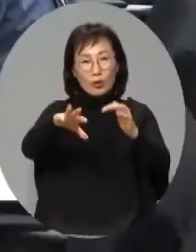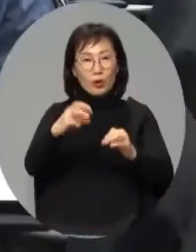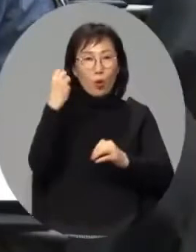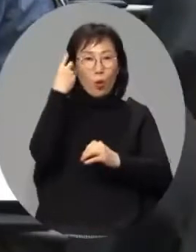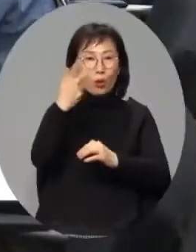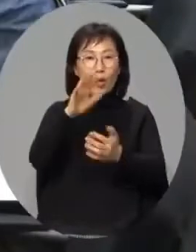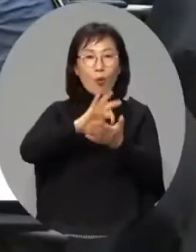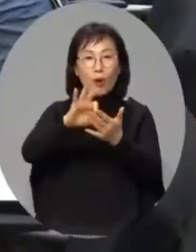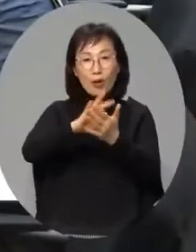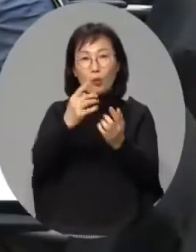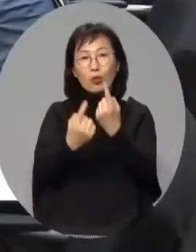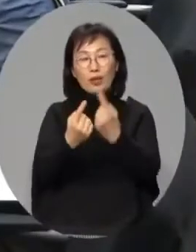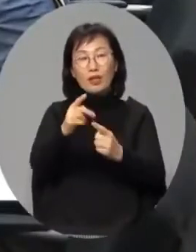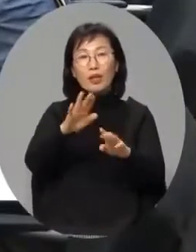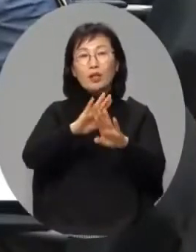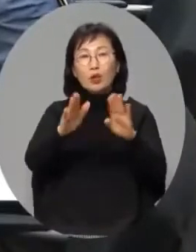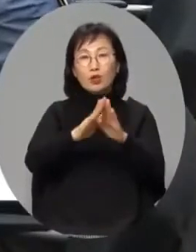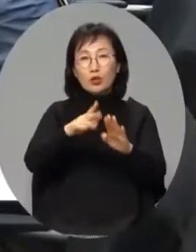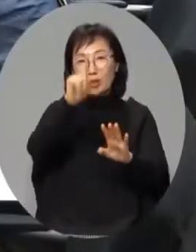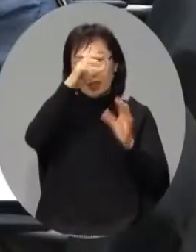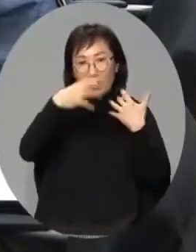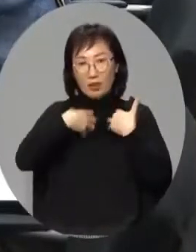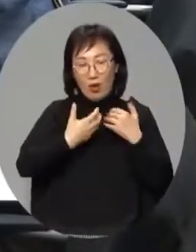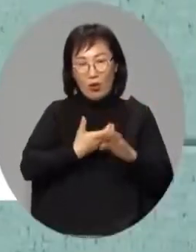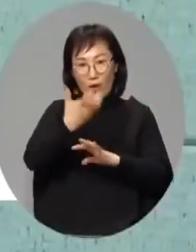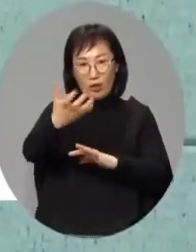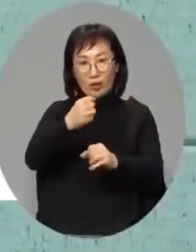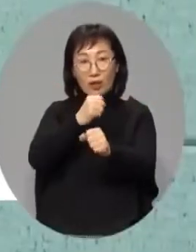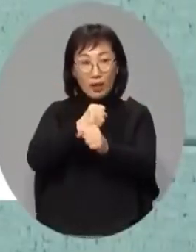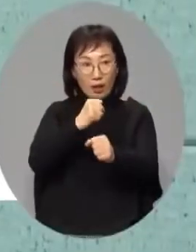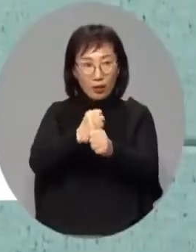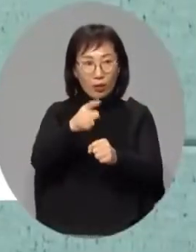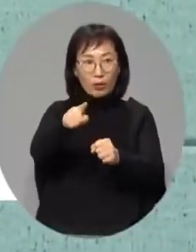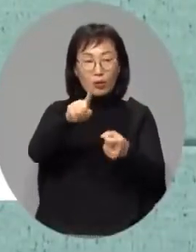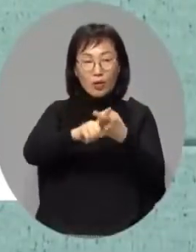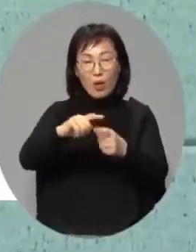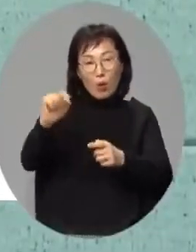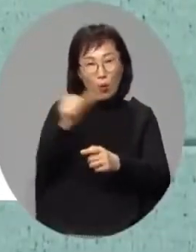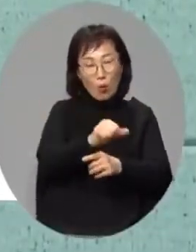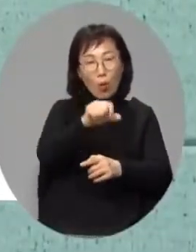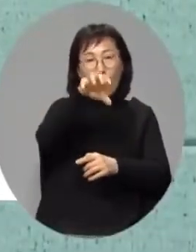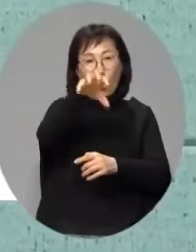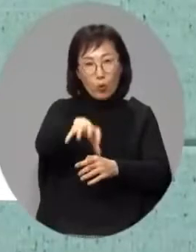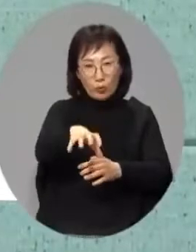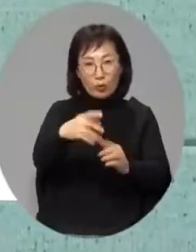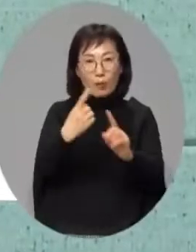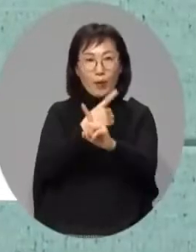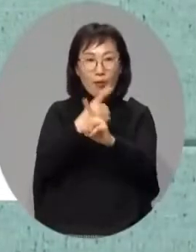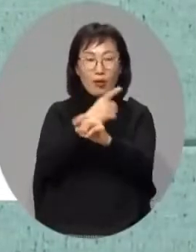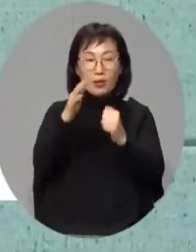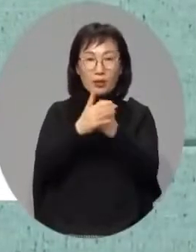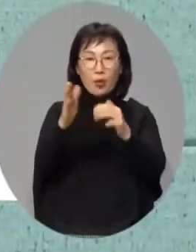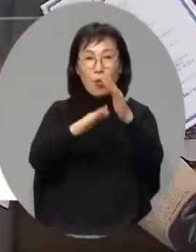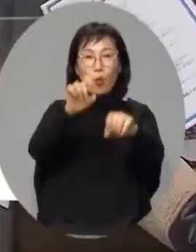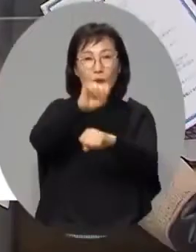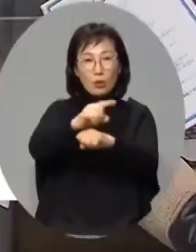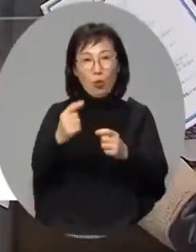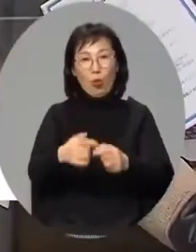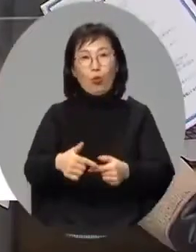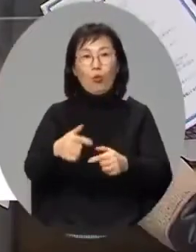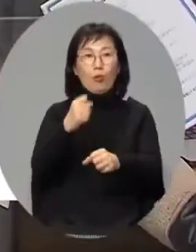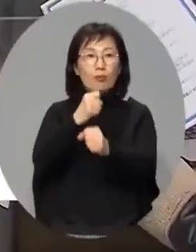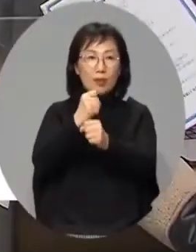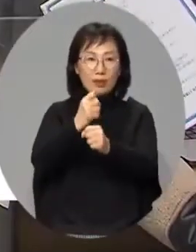보다는 전주시 청사를 이전하고 고속 시외버스 터미널로 개발해 공공성을 높여야 한다고 주장했습니다